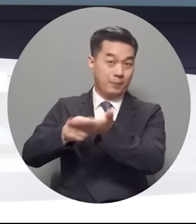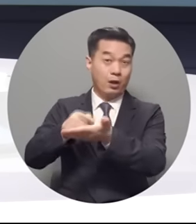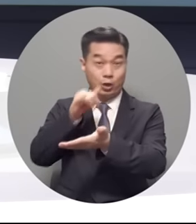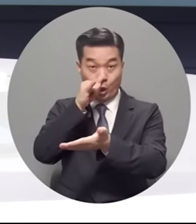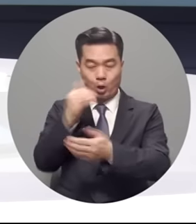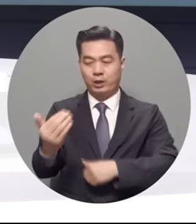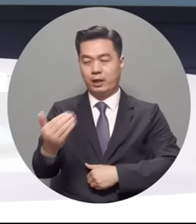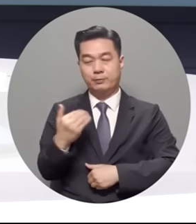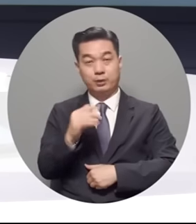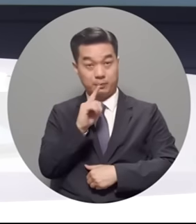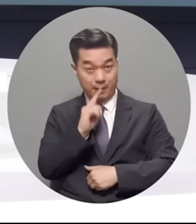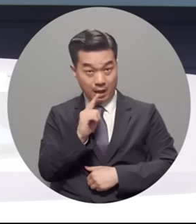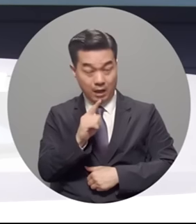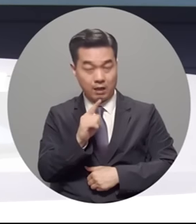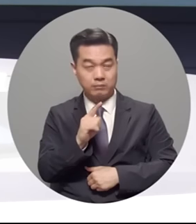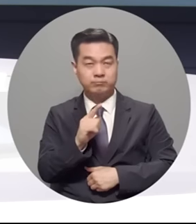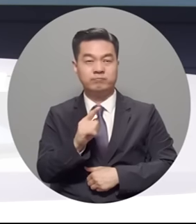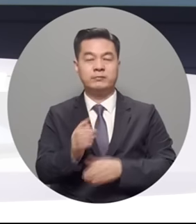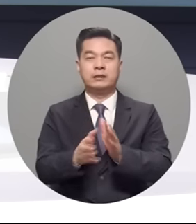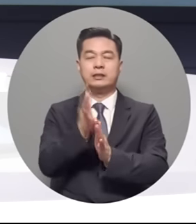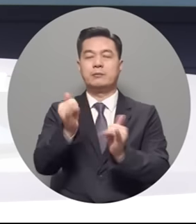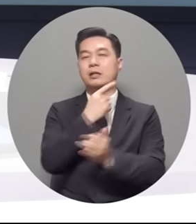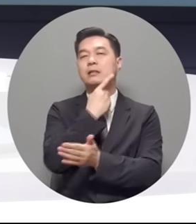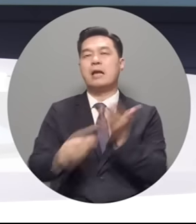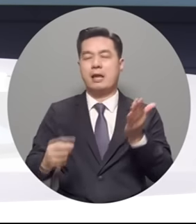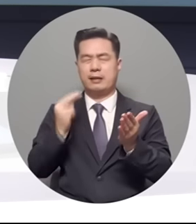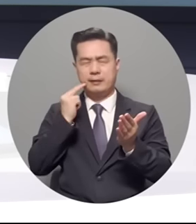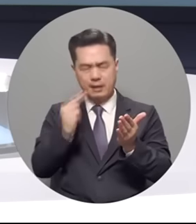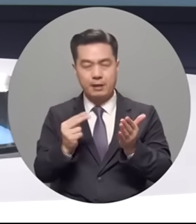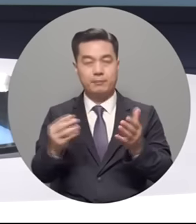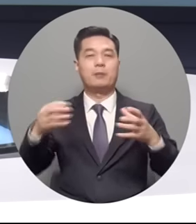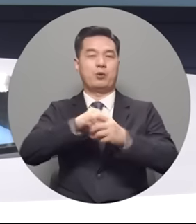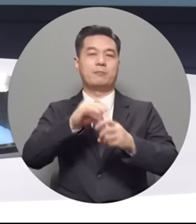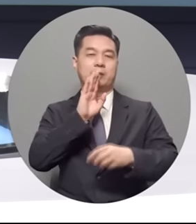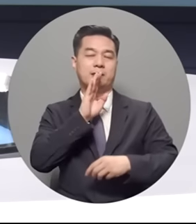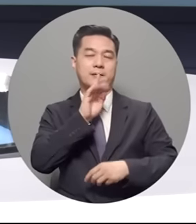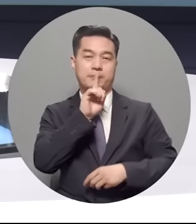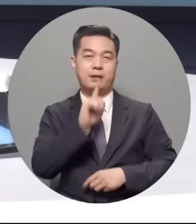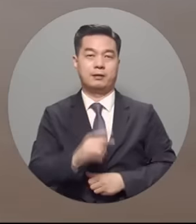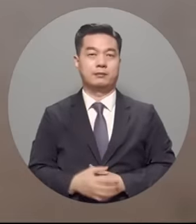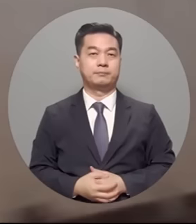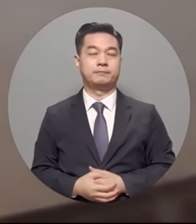언급한 중대시민재해에 해당한다는 겁니다. 김대웅 기자입니다.